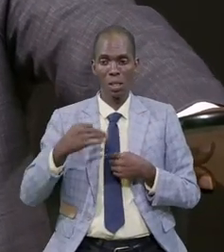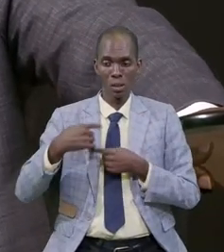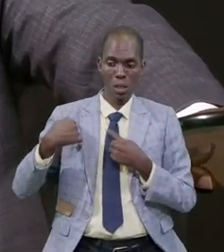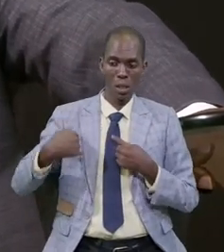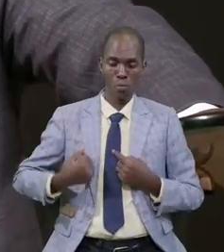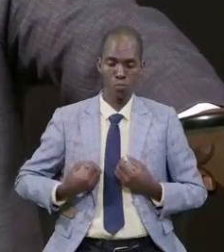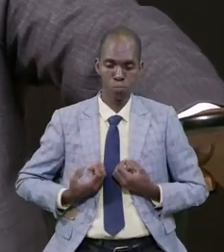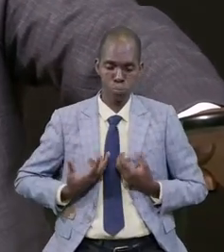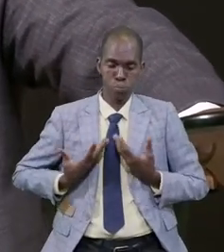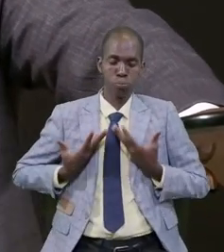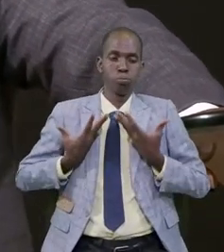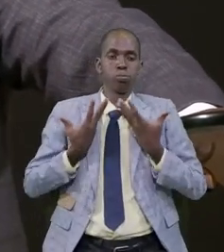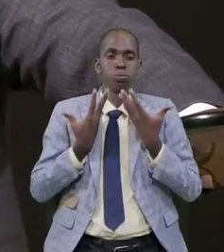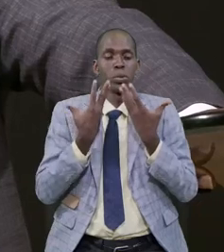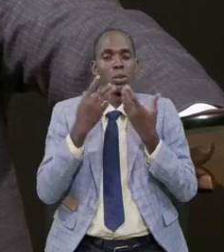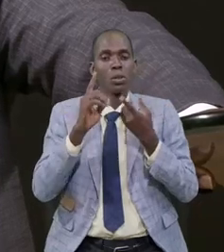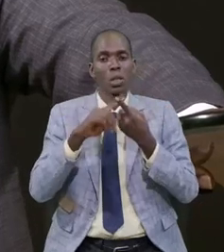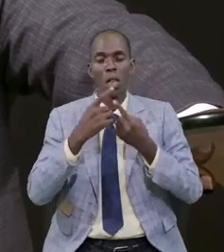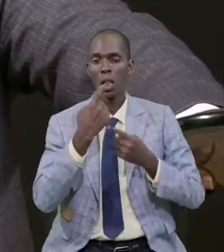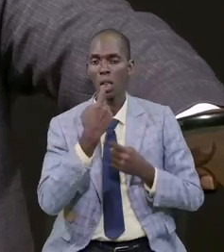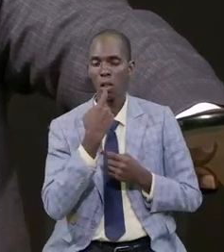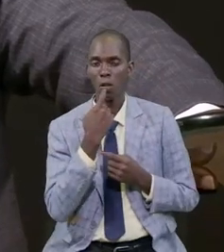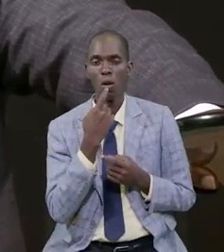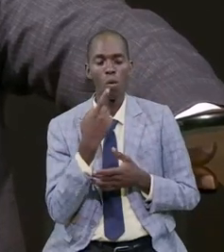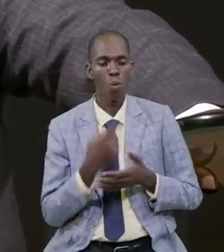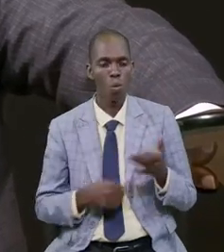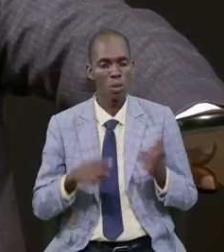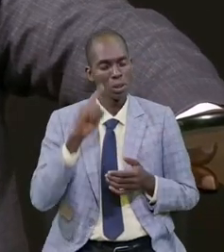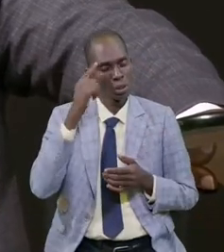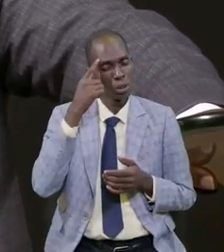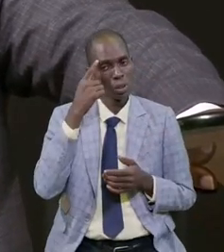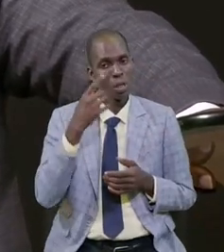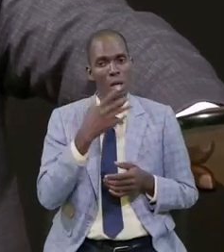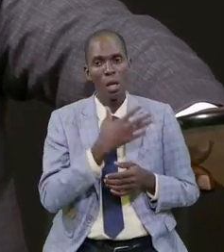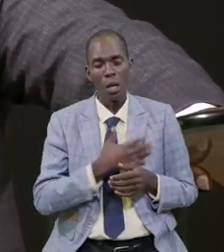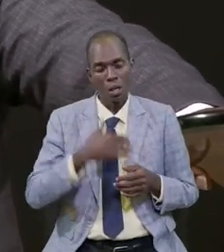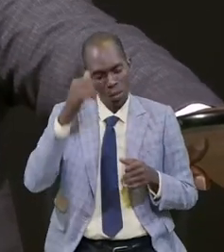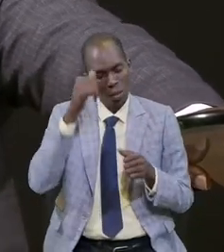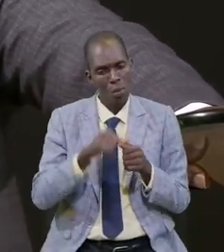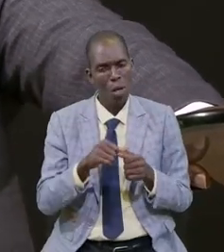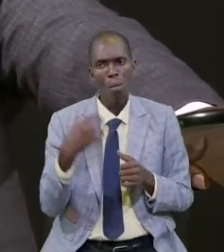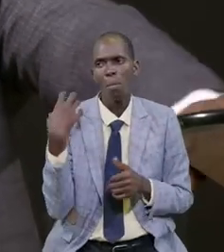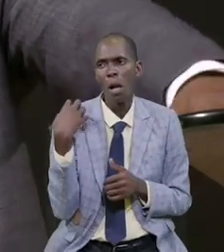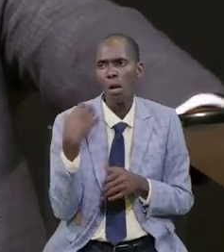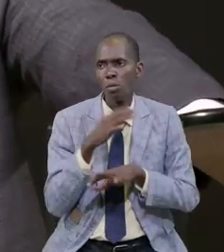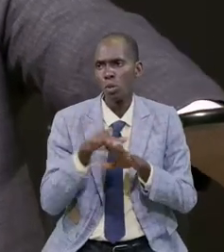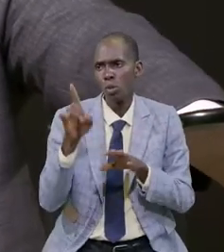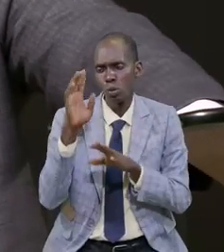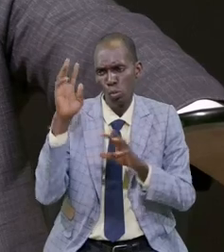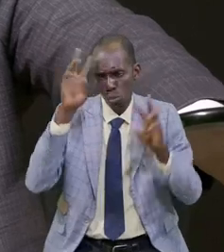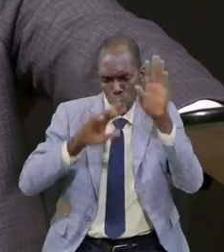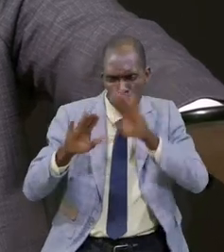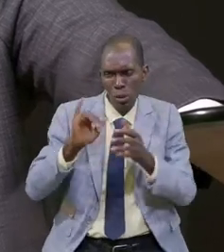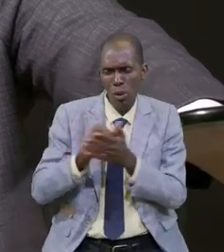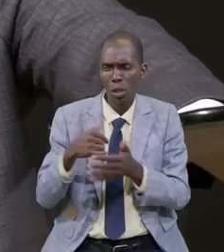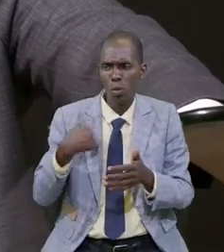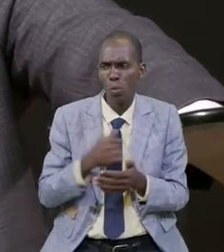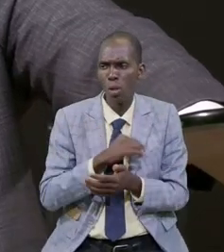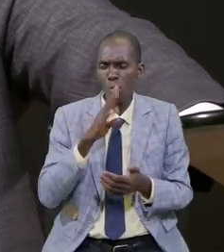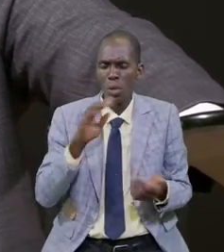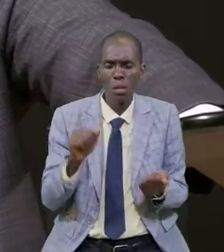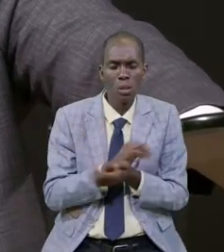saisit le cœur, et le cœur donne le signal, et la langue dit ce que tu vas dire. Et maître, ne soucie-tu pas